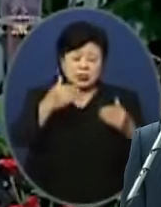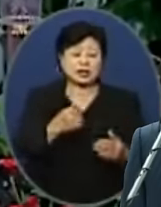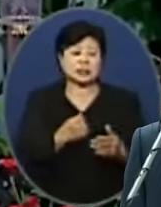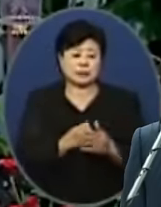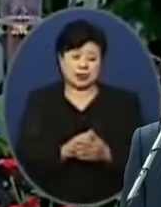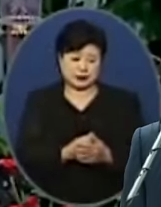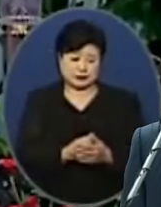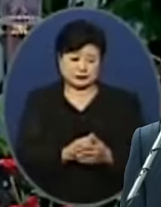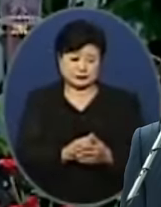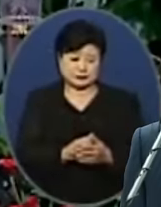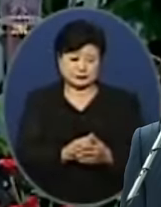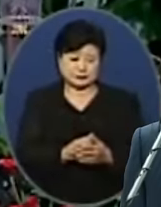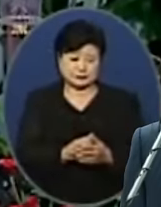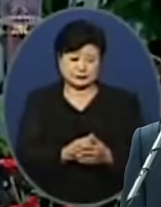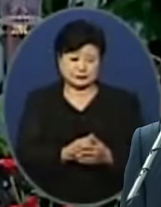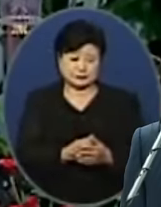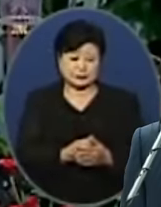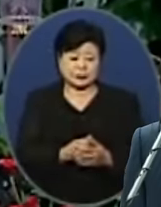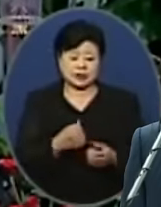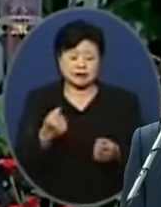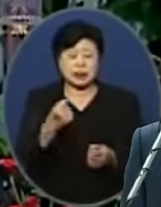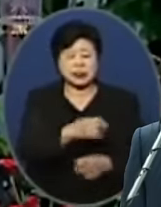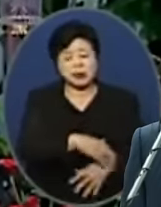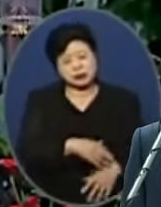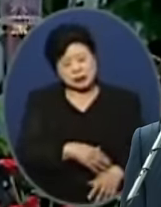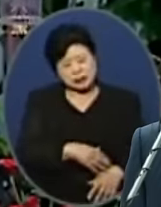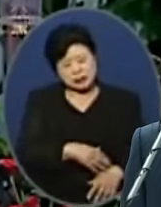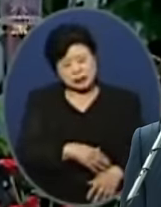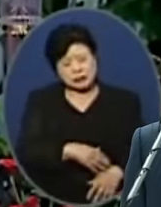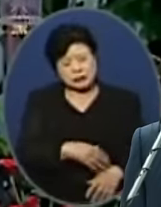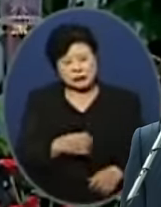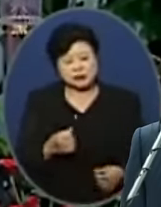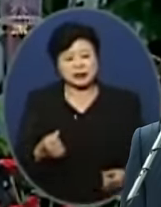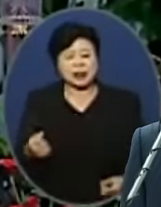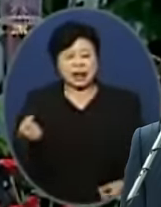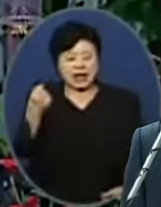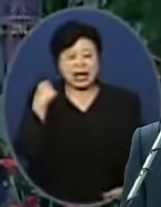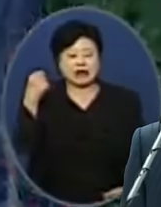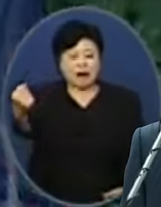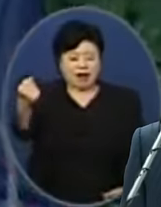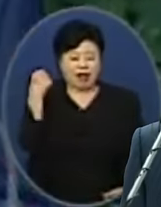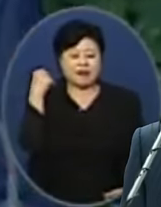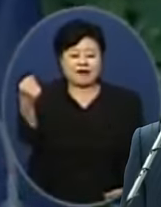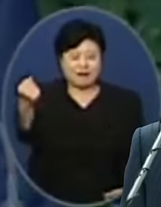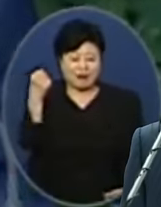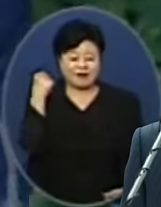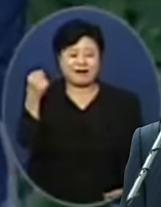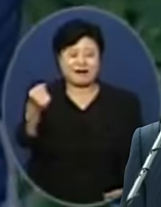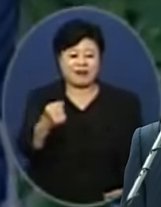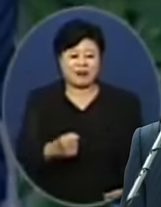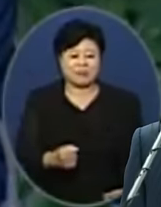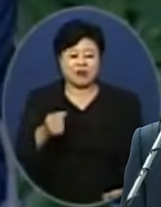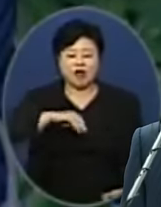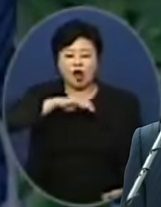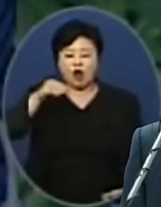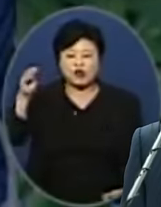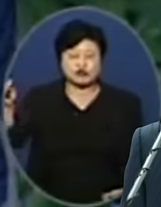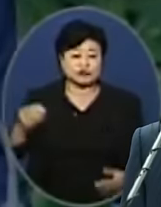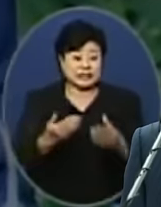것입니다. 팔에 힘이 없는 사람은 아령을 한 팔로서 자꾸 들어보십시오. 이게 근육이